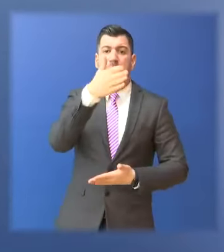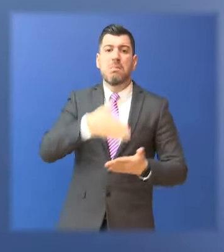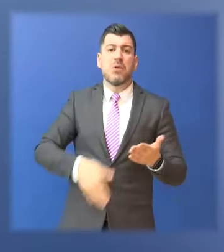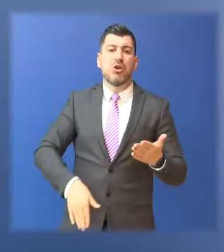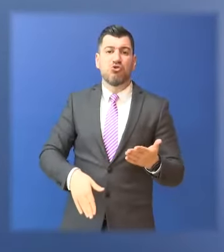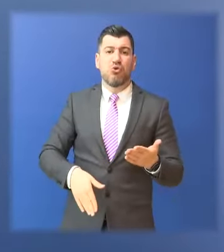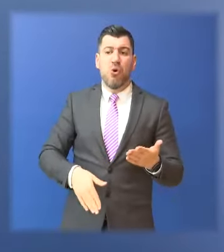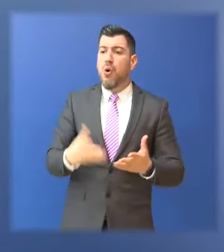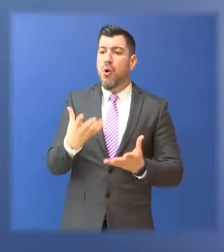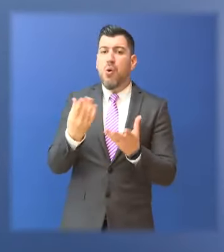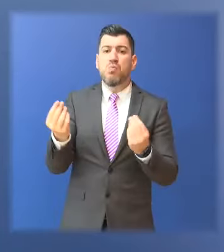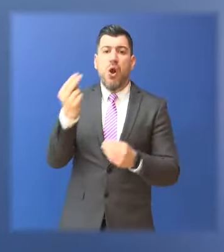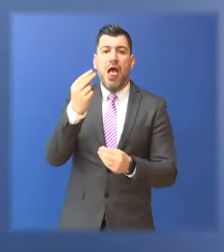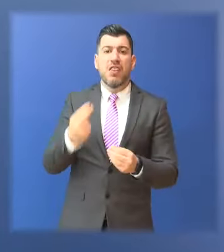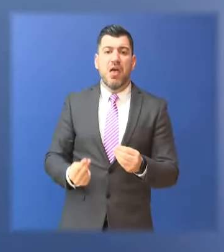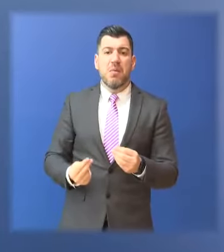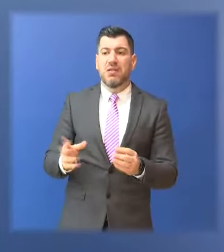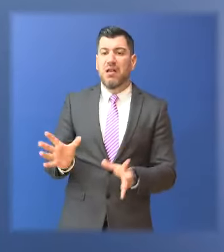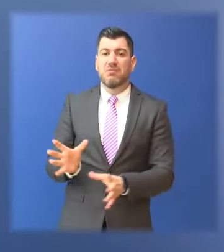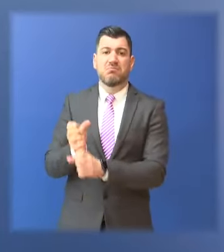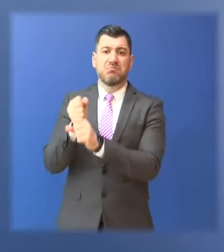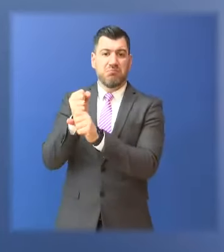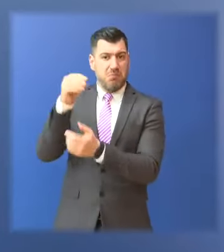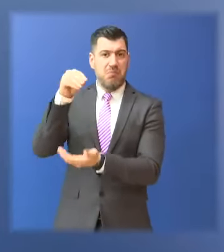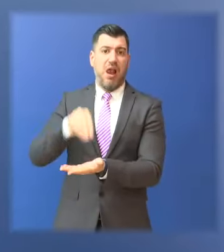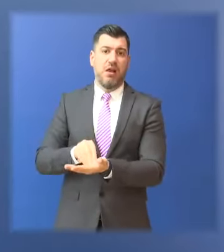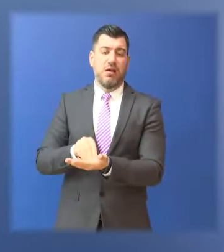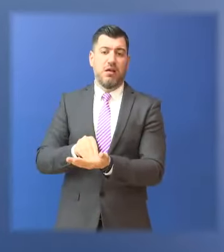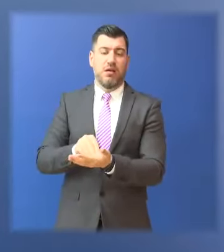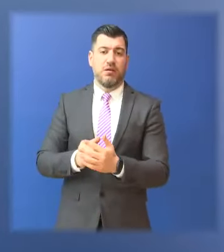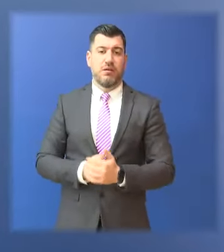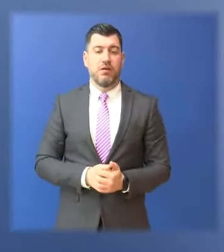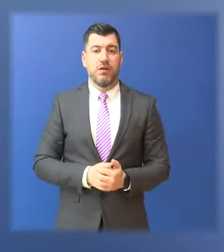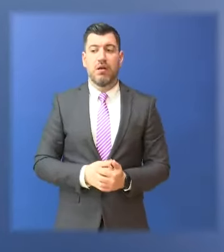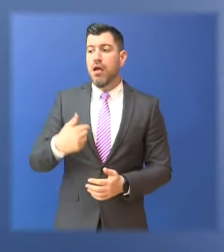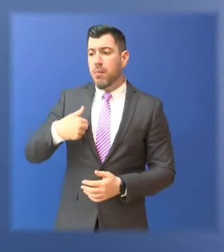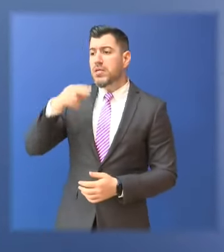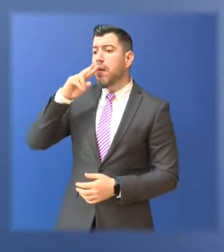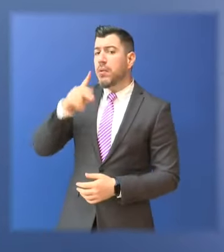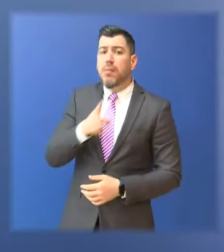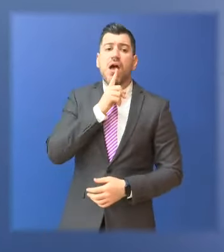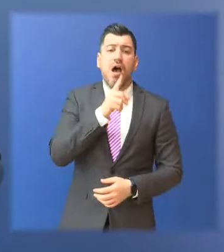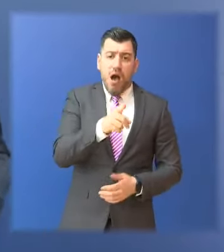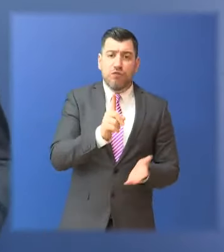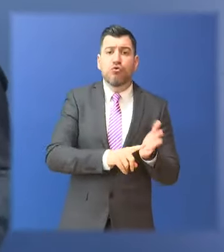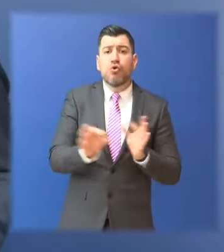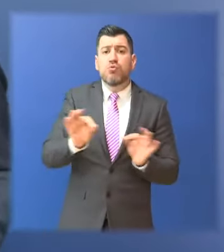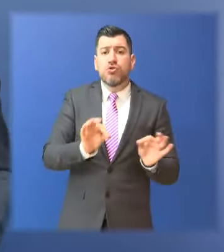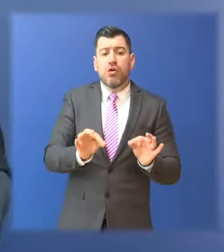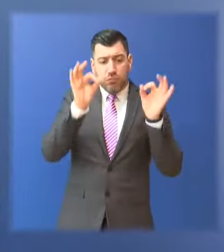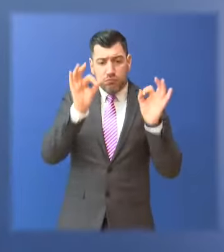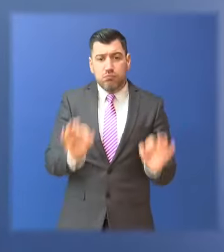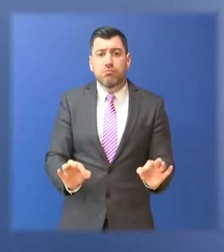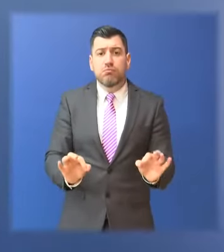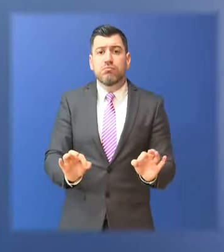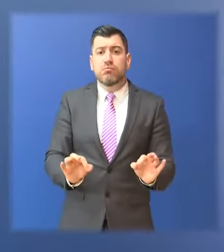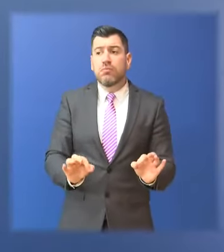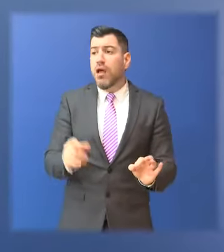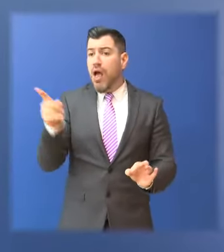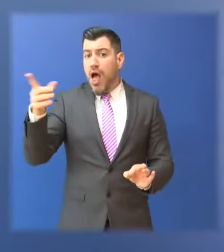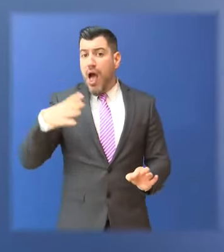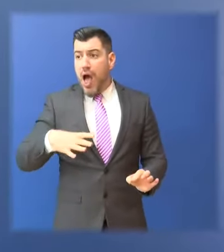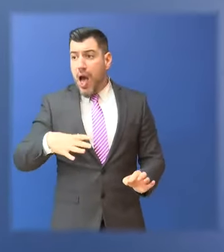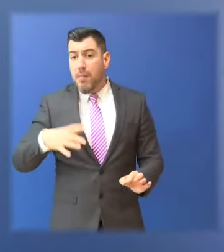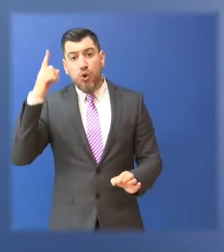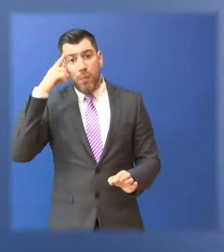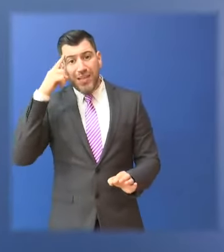Απαντάμε ότι εμείς θεωρούμε ότι αυτό είναι το σωστό νομοσχέδιο, η σωστή νομοθέτηση, και ας ψηφίσει αυτό που αυτός θεωρεί μισό.